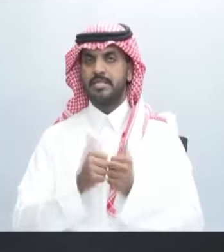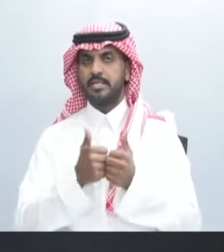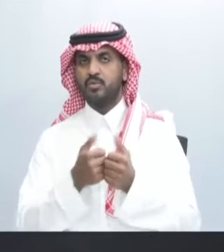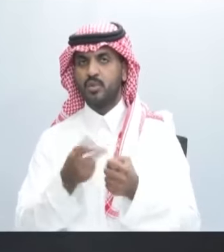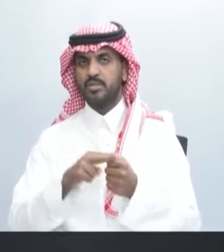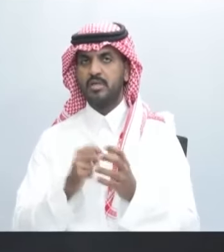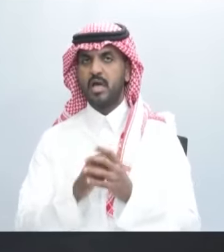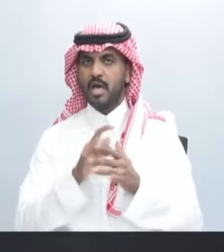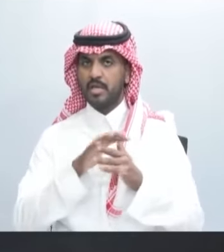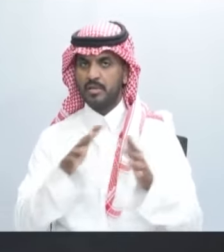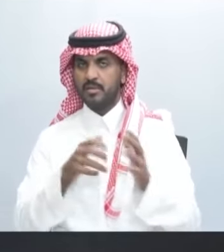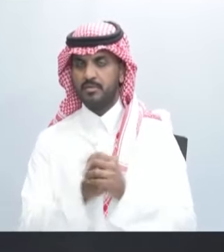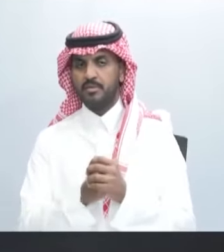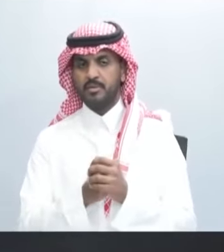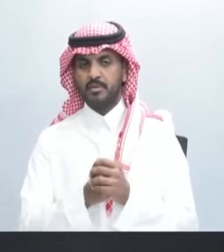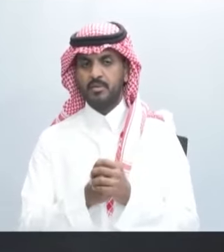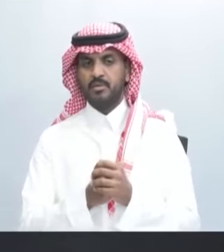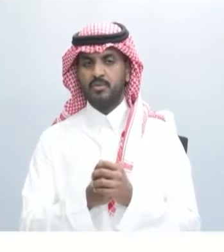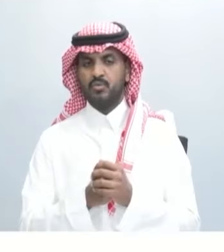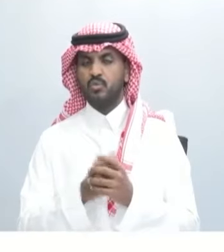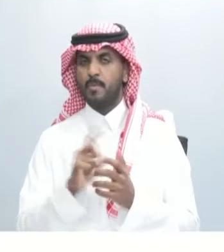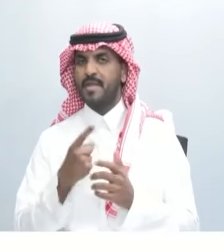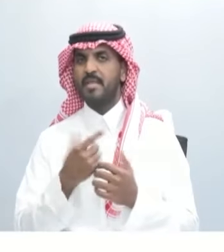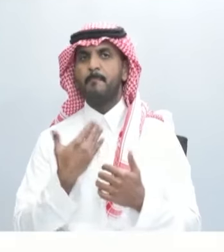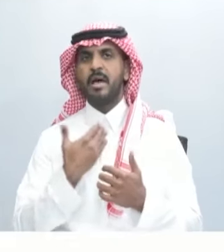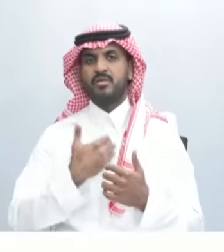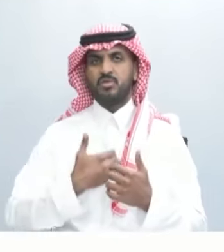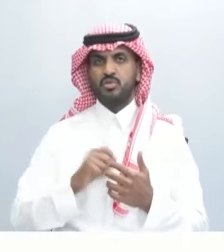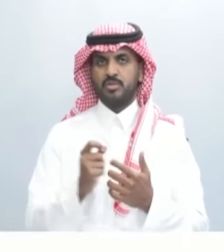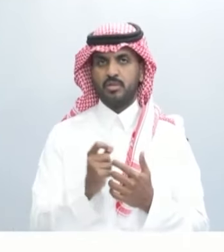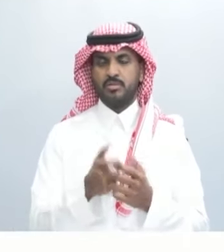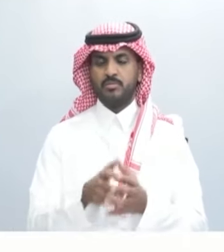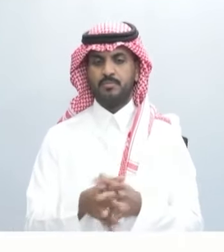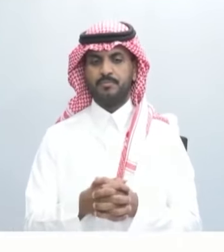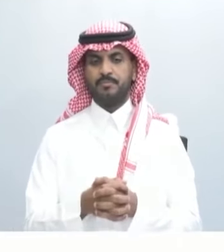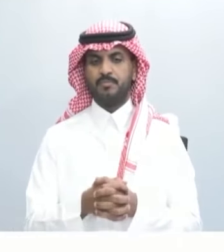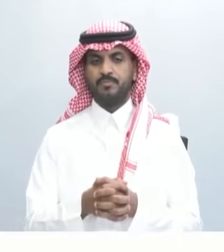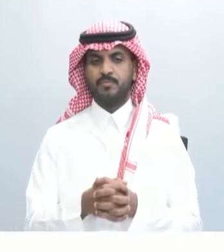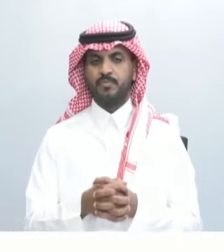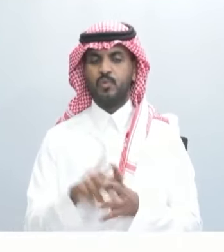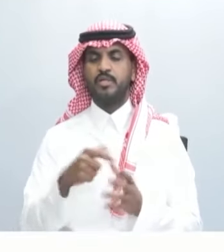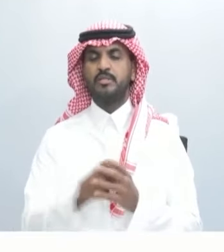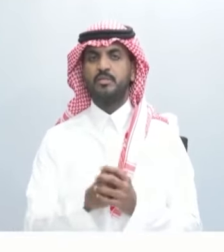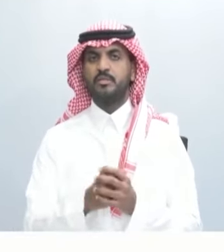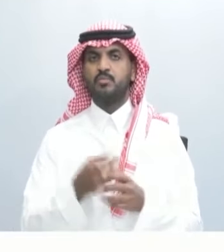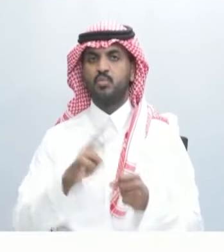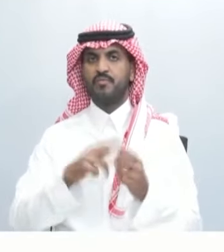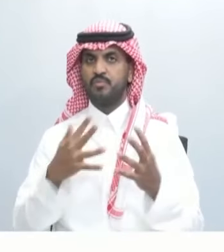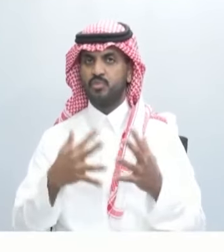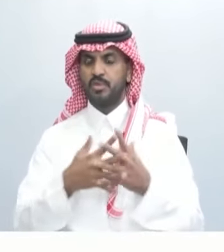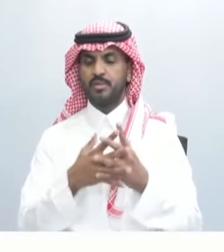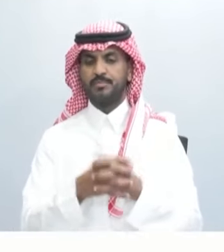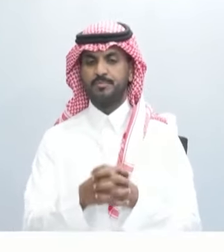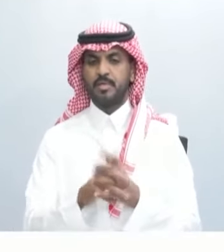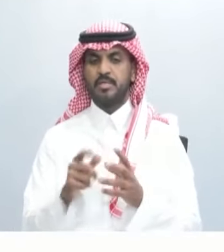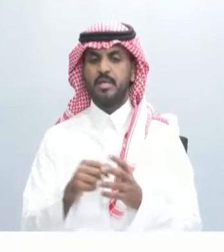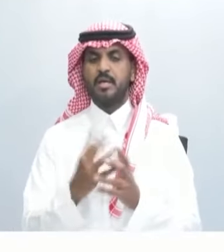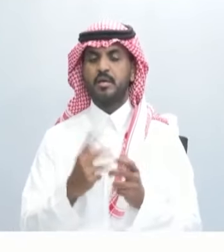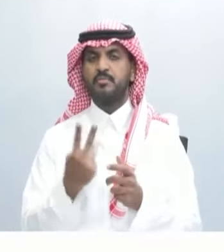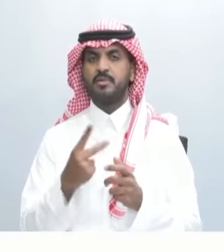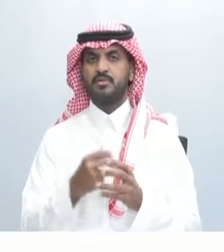مضاعفات اكثر متى ما احتجت ابنائي وبناتي الان المضاعفات المشتركه نجد هنا ان العدد